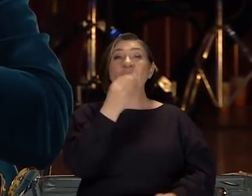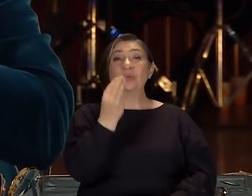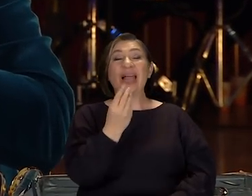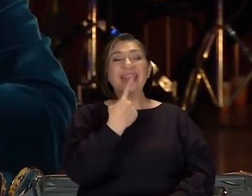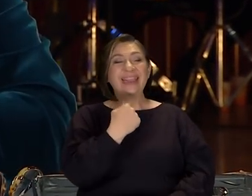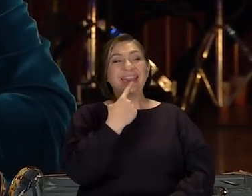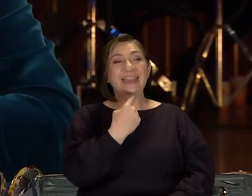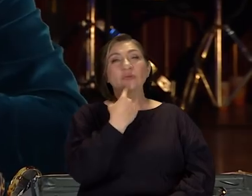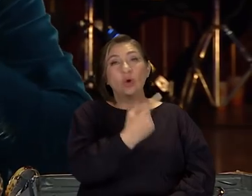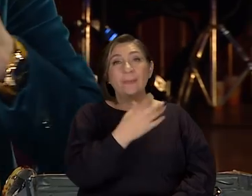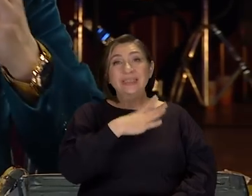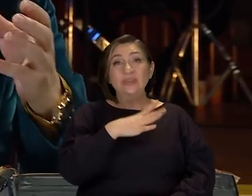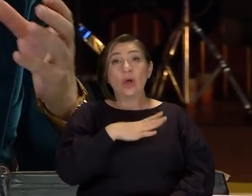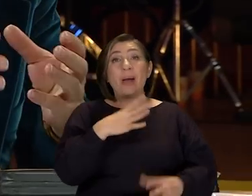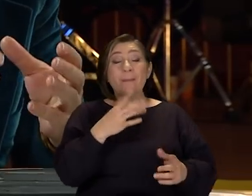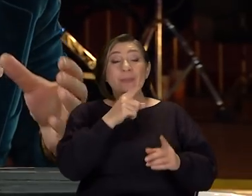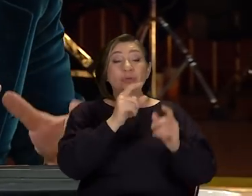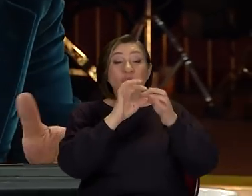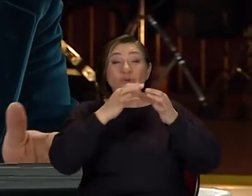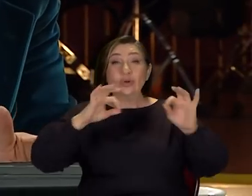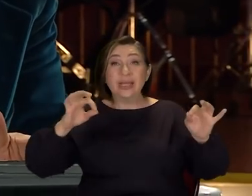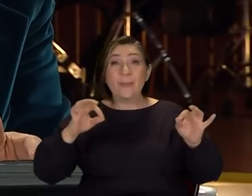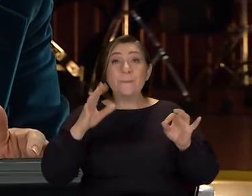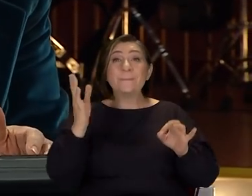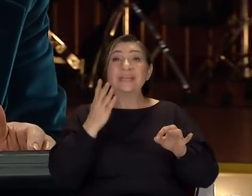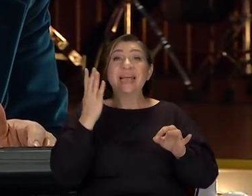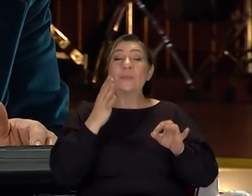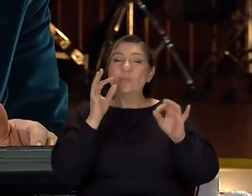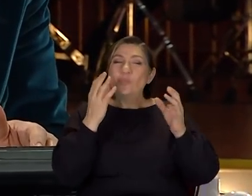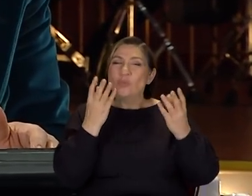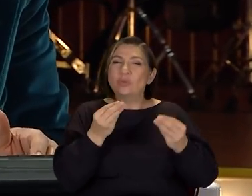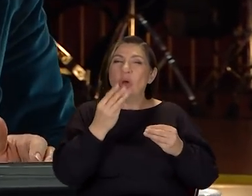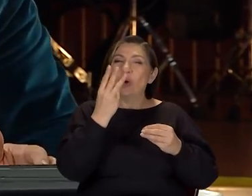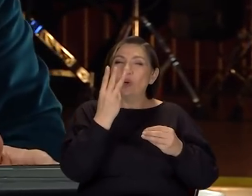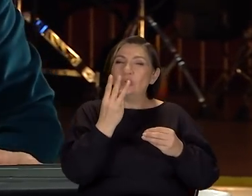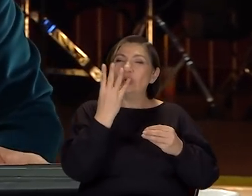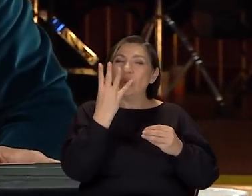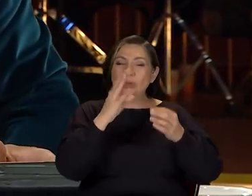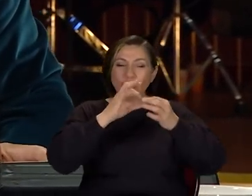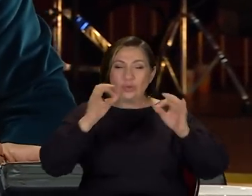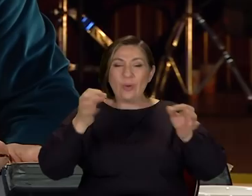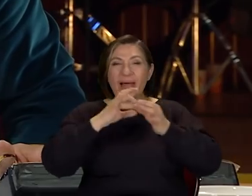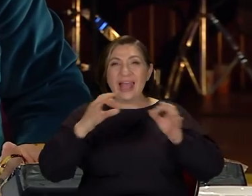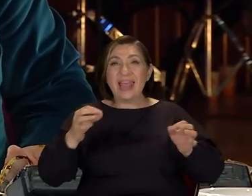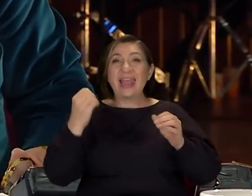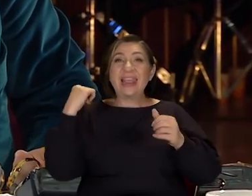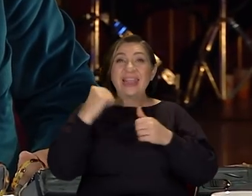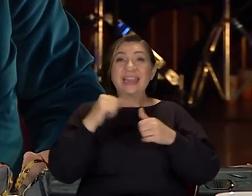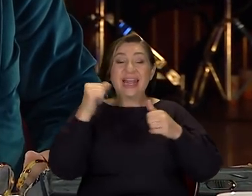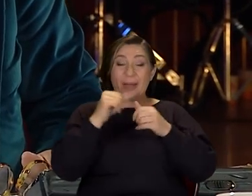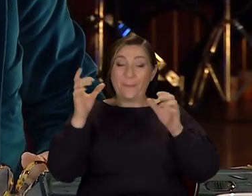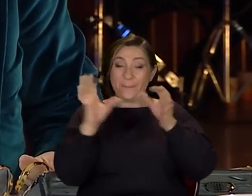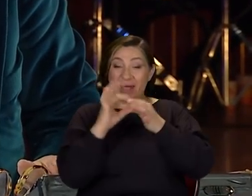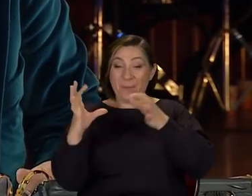şeyler söylemek istiyorum ama bu sözlerimi mesela mümkünse 3 ya da 4 cümleyi ardı ardına